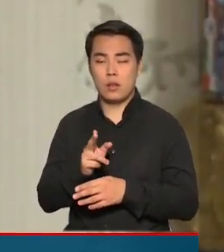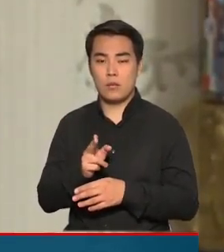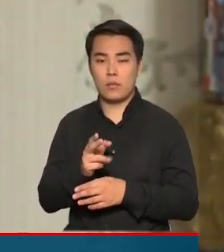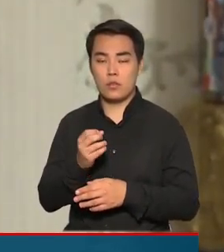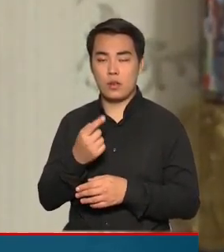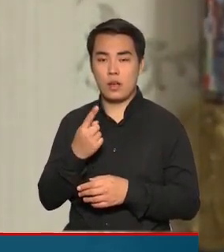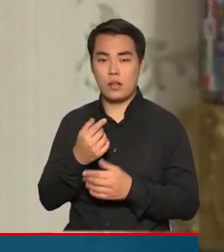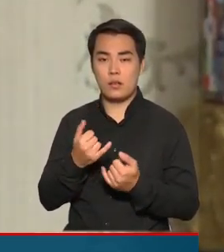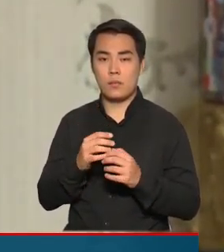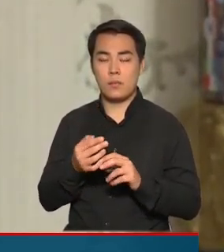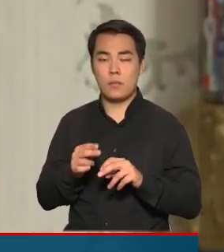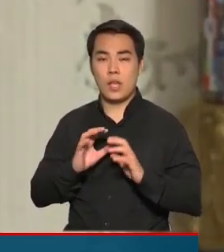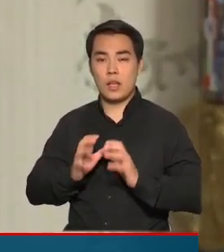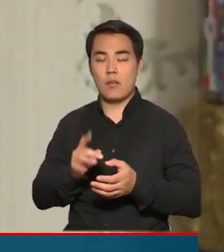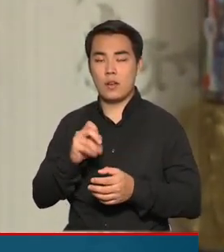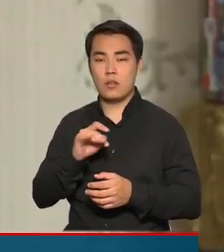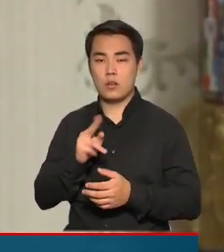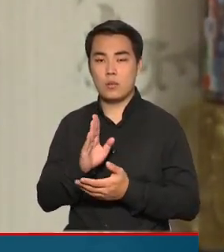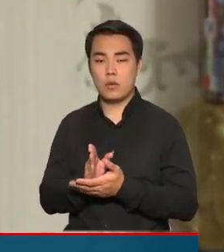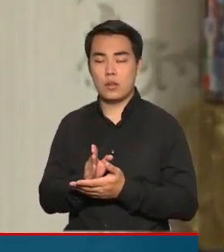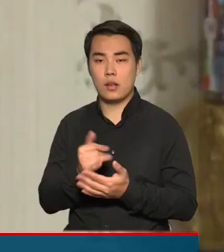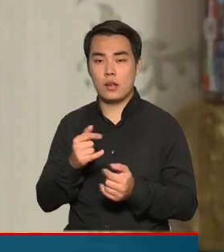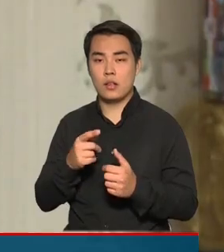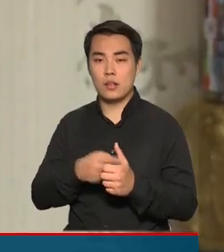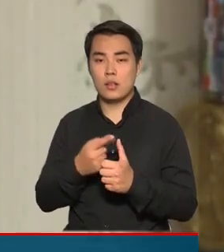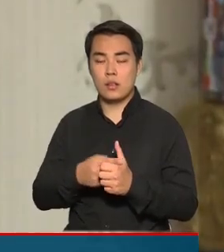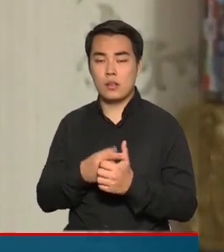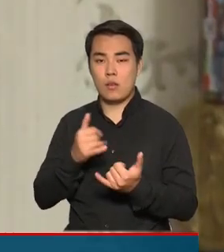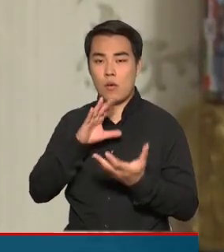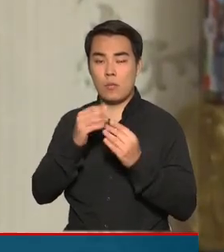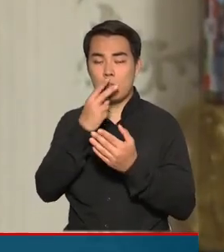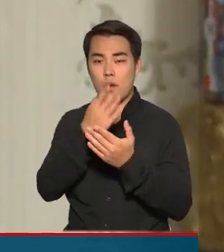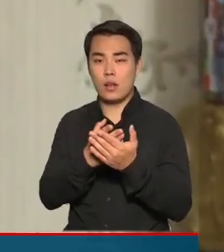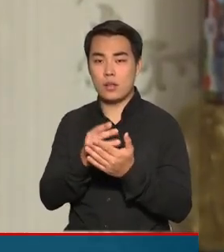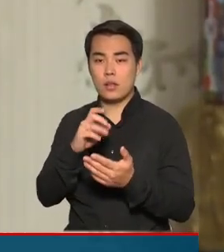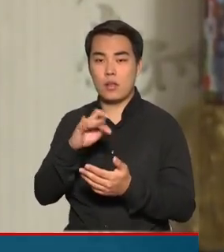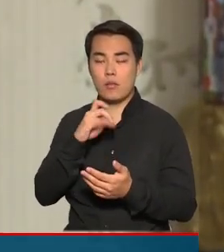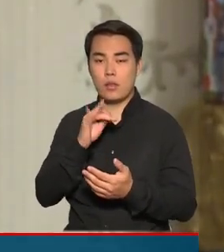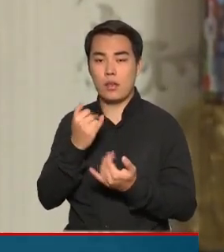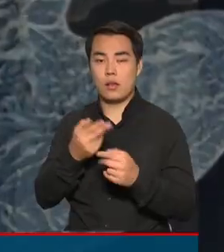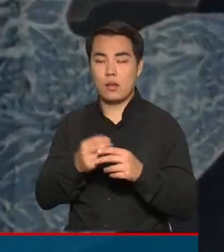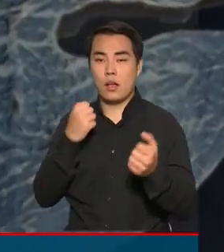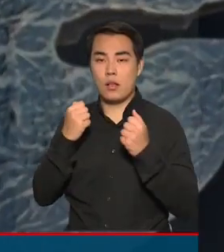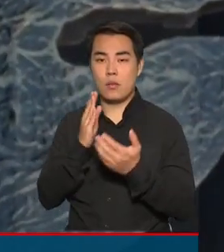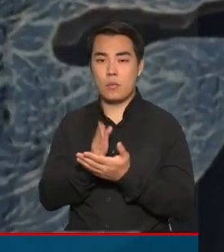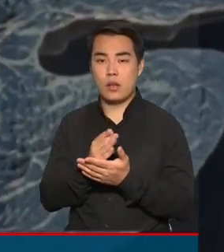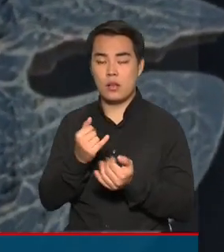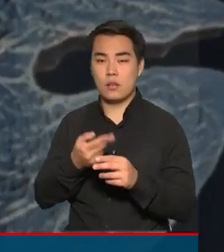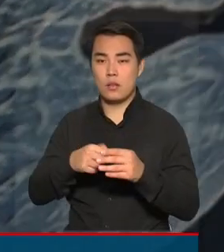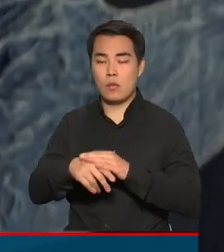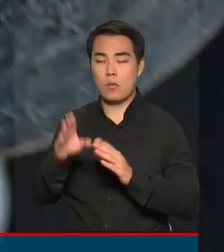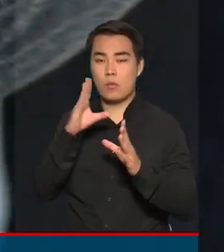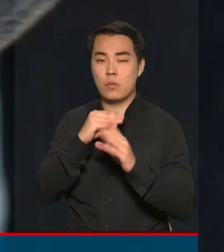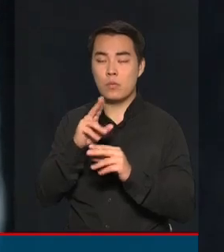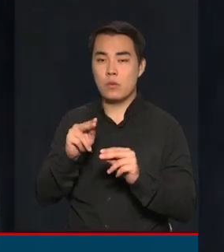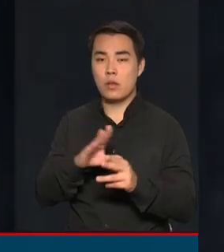еще мировые рекорды, прославить себя, свою фамилию, страну, наш славный спортивный Майкадук. Добивается успехов